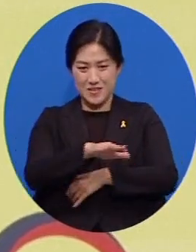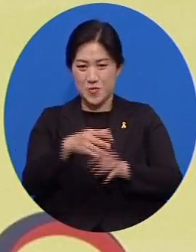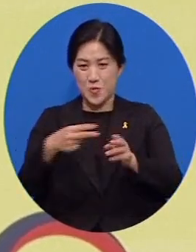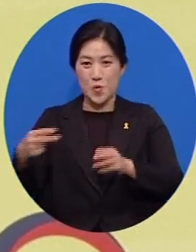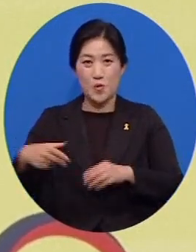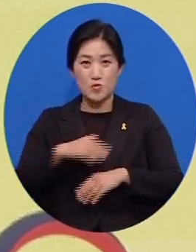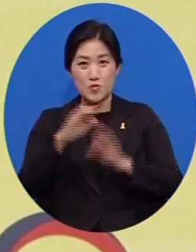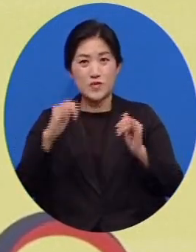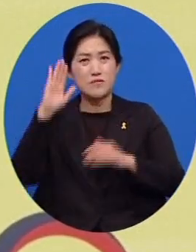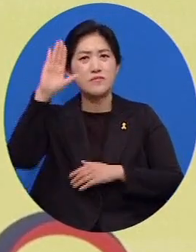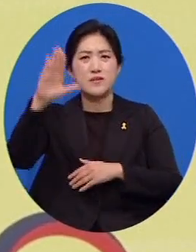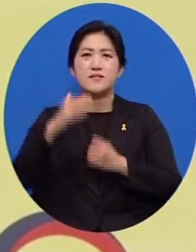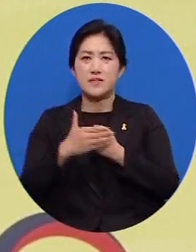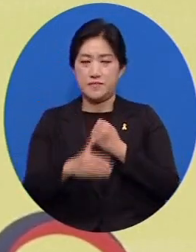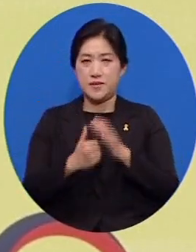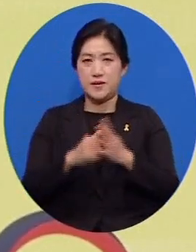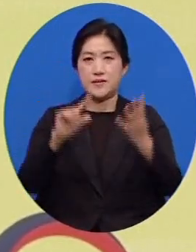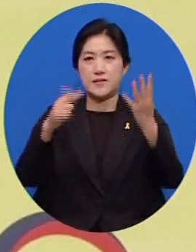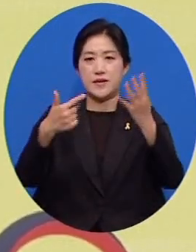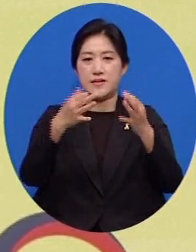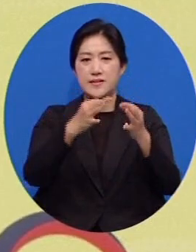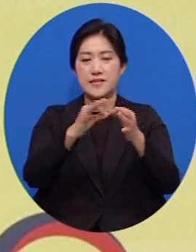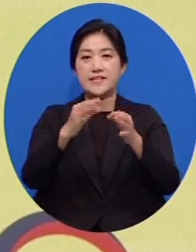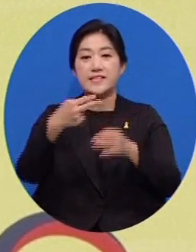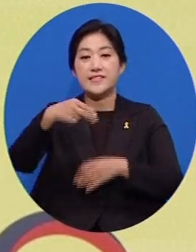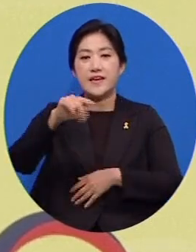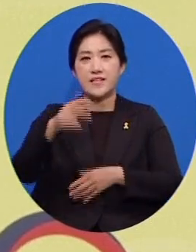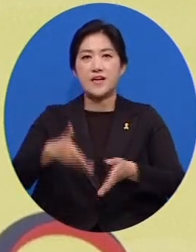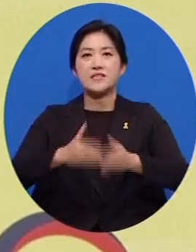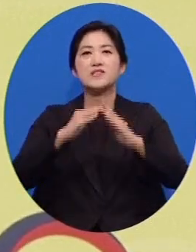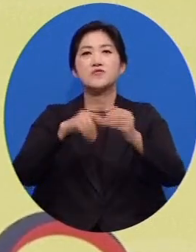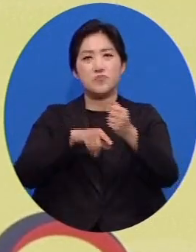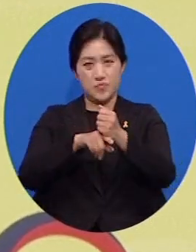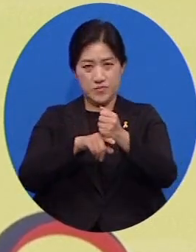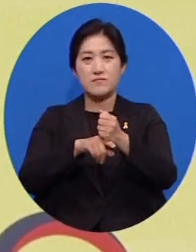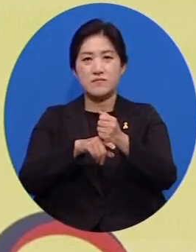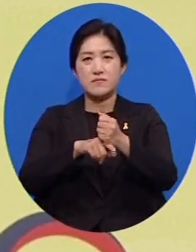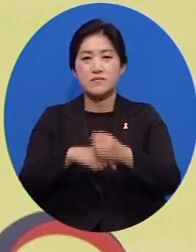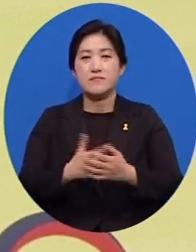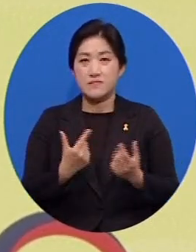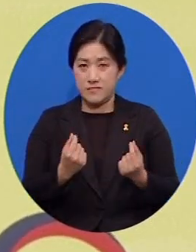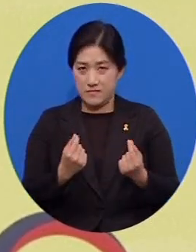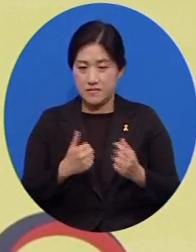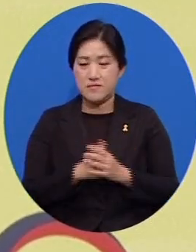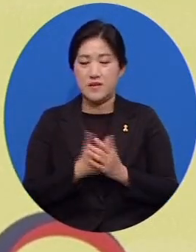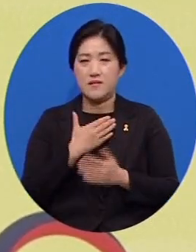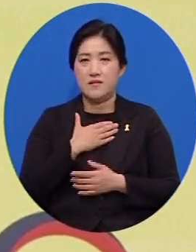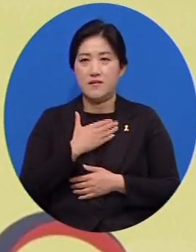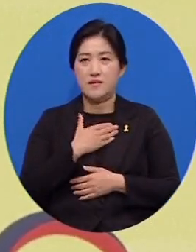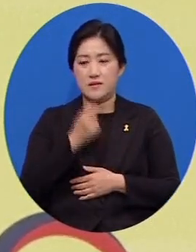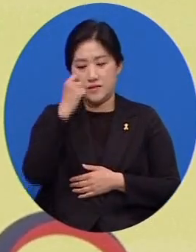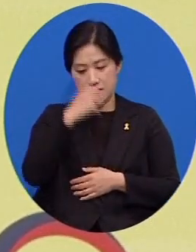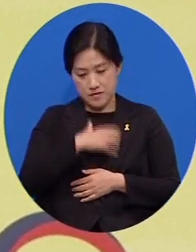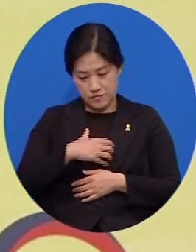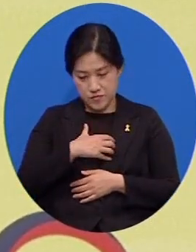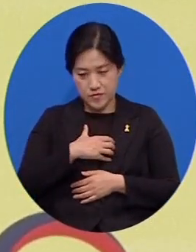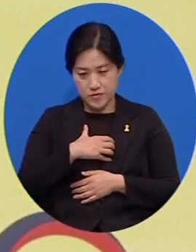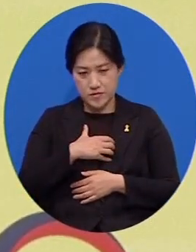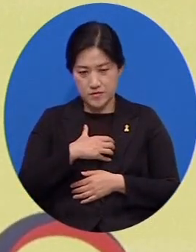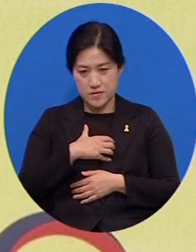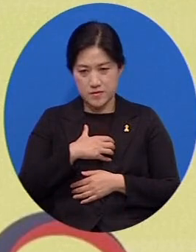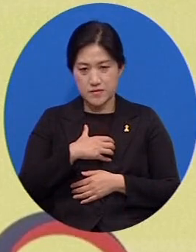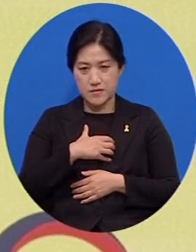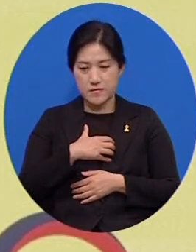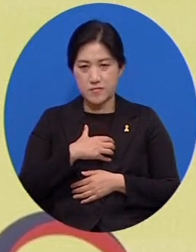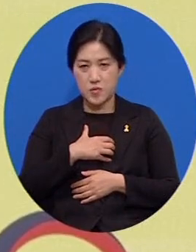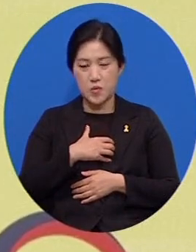말입니다. 4.16 재단도 그런 이유로 만들어지지 않았습니까? 저는 슬픔에도 반감기가